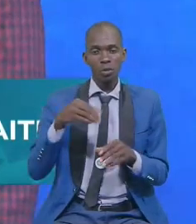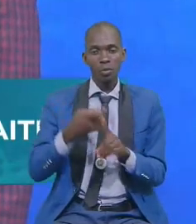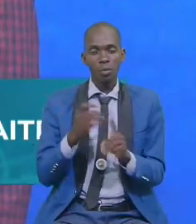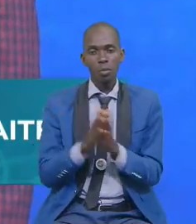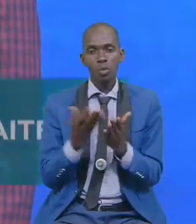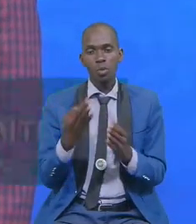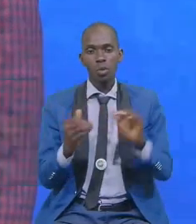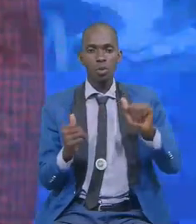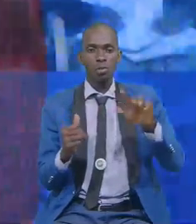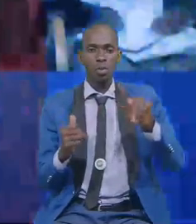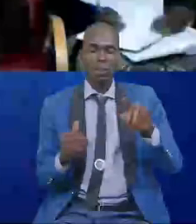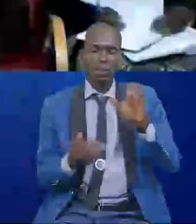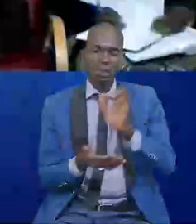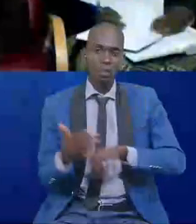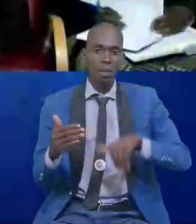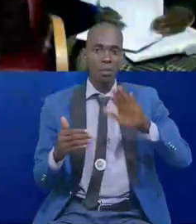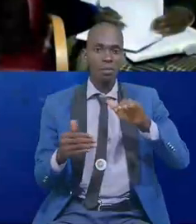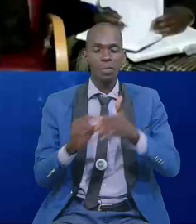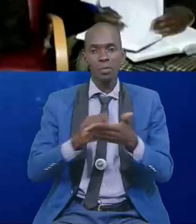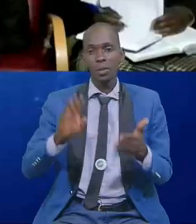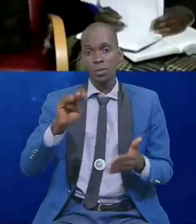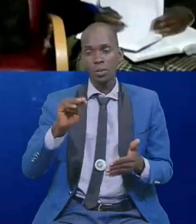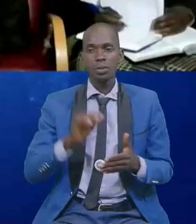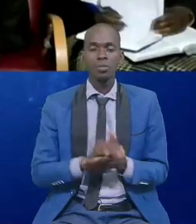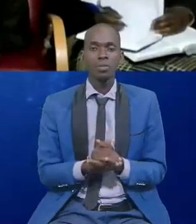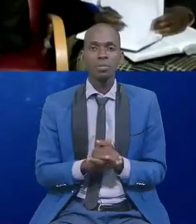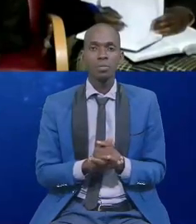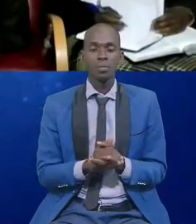Je vous ai déjà lu dans Actes 15, verset 14.